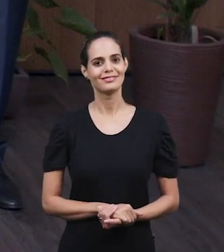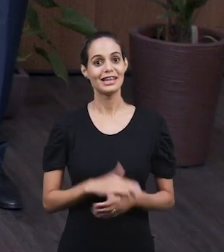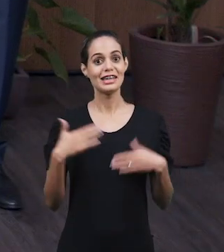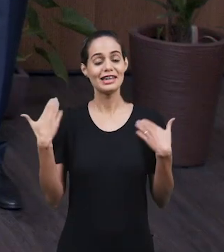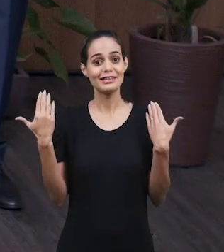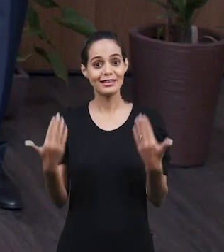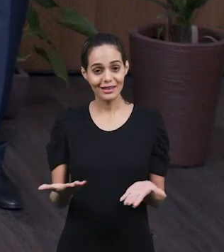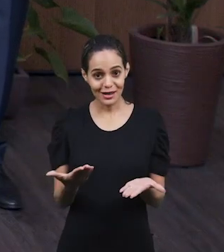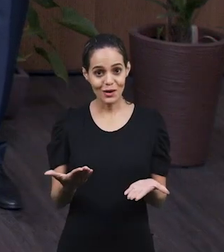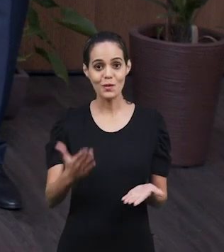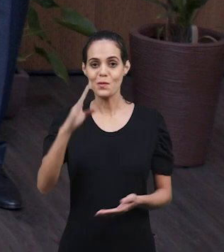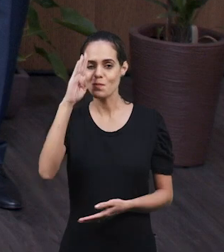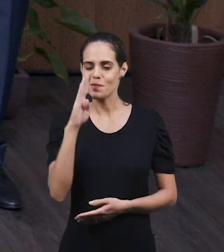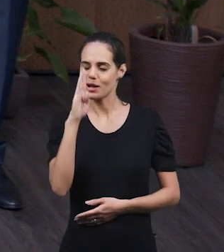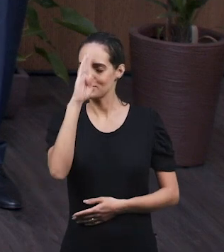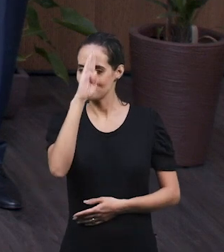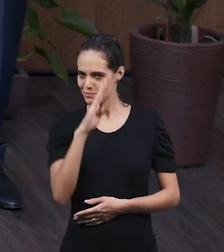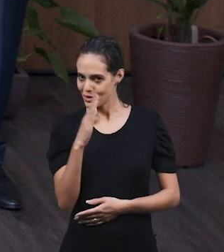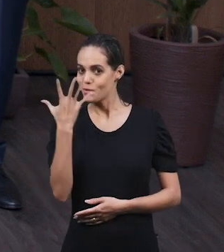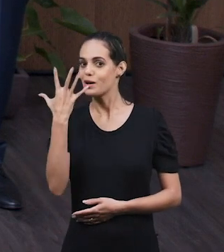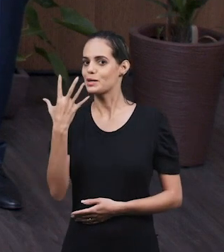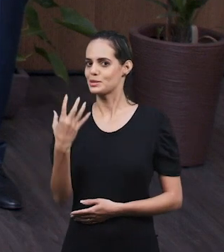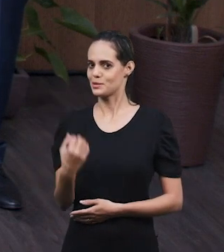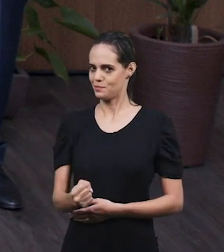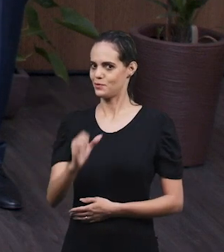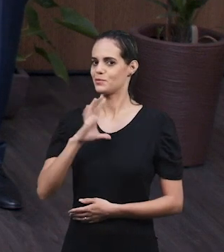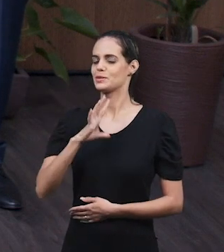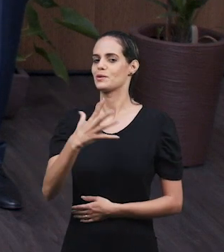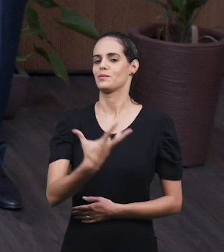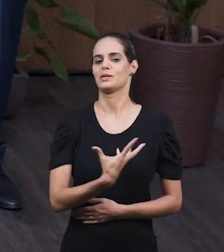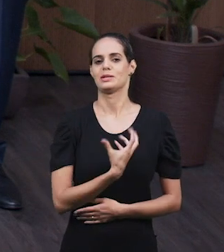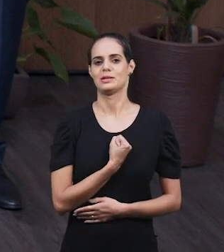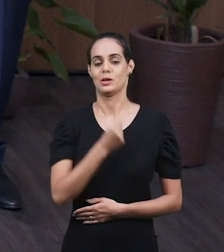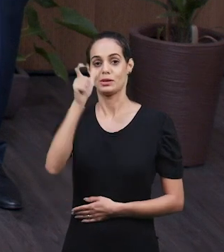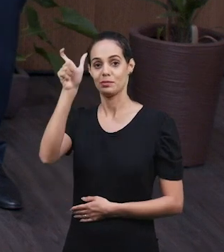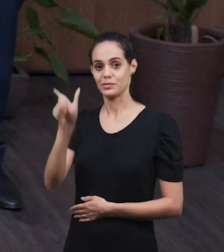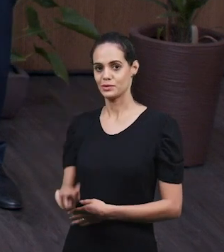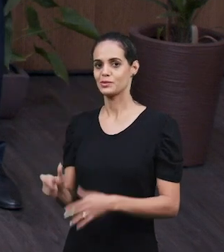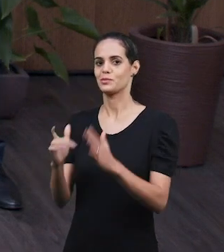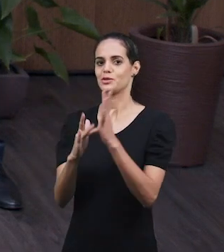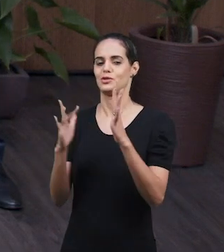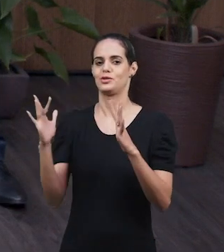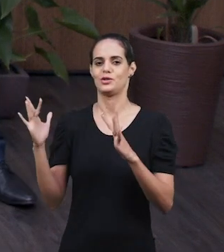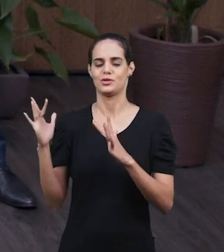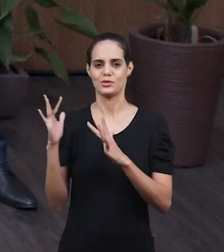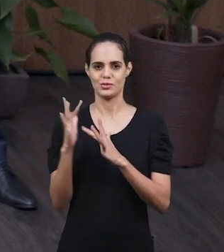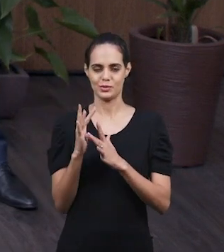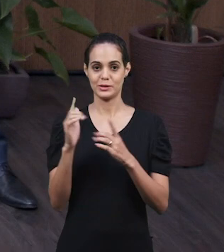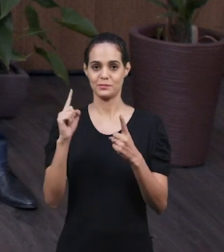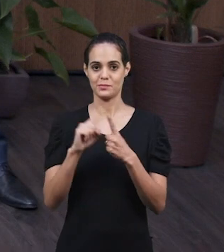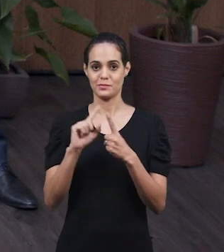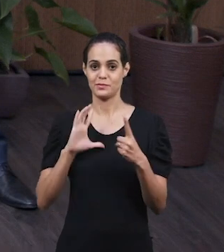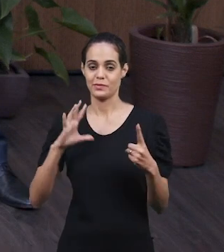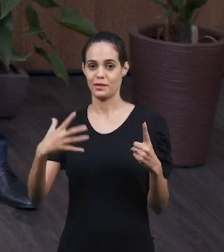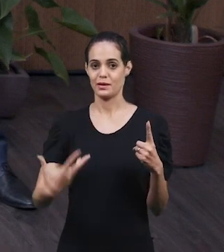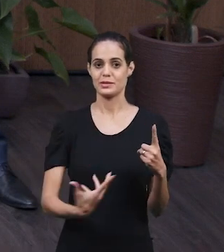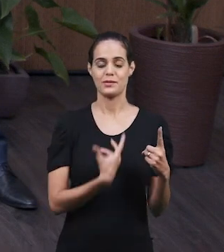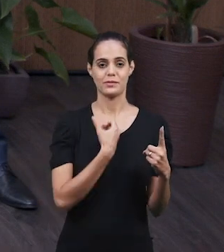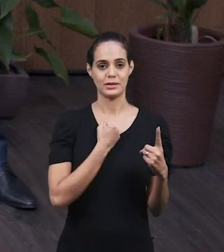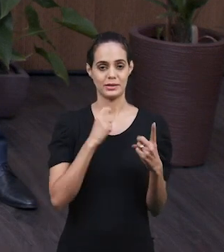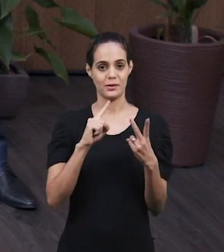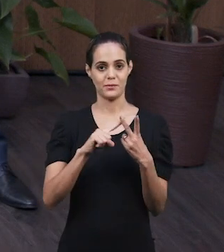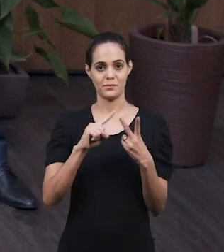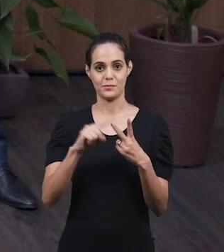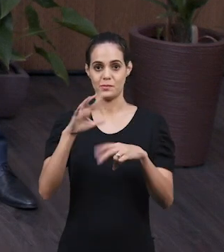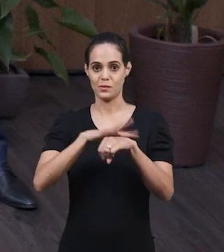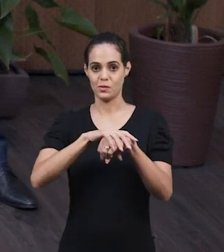C'est-à-dire, il a reçu, ces jours, le salut en Jésus. Donc la chronologie a été le salut. Après